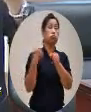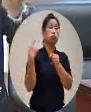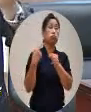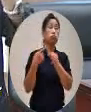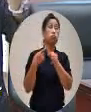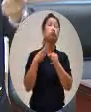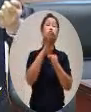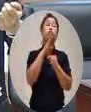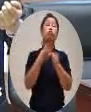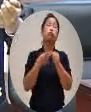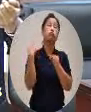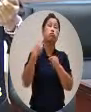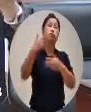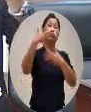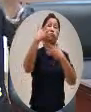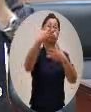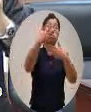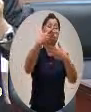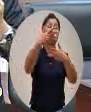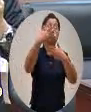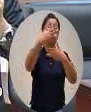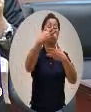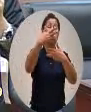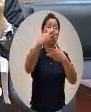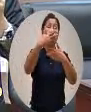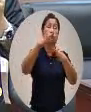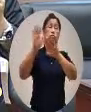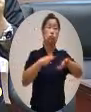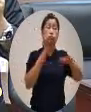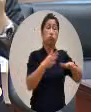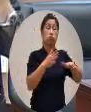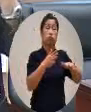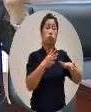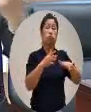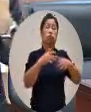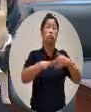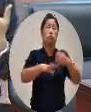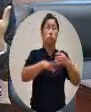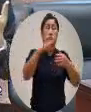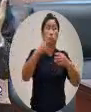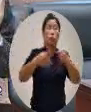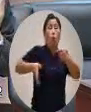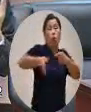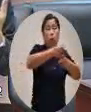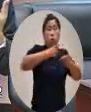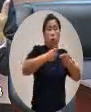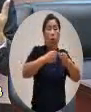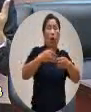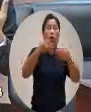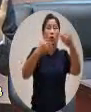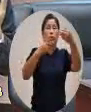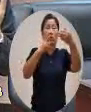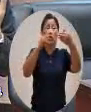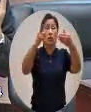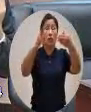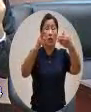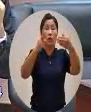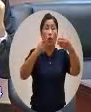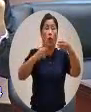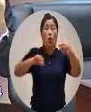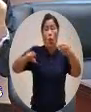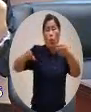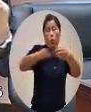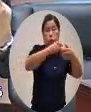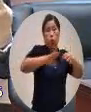應該是前年八八風災去年的九一九反大比颱風都已經發生在我們身邊所以怎麼樣